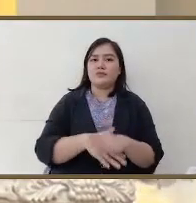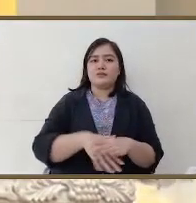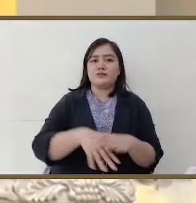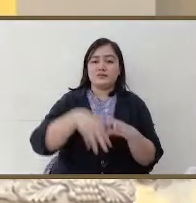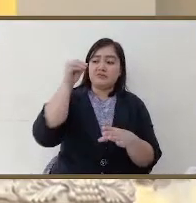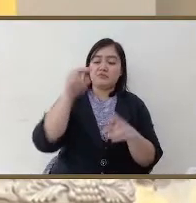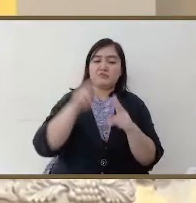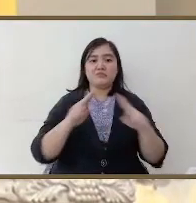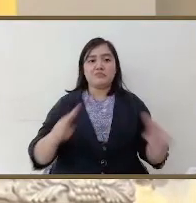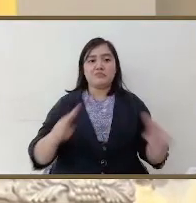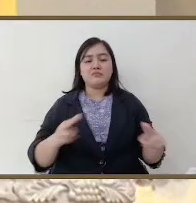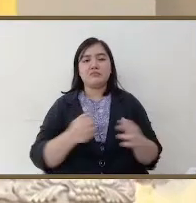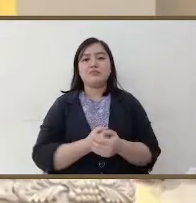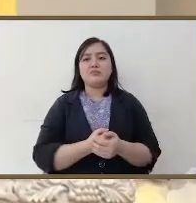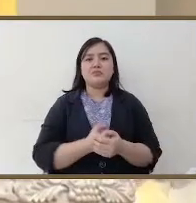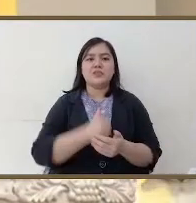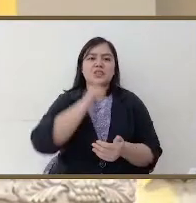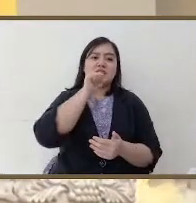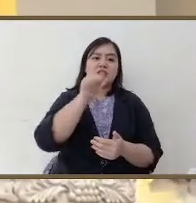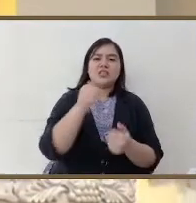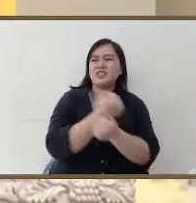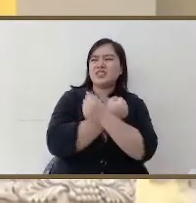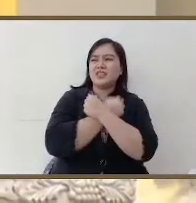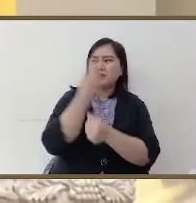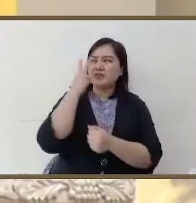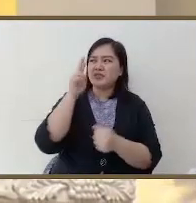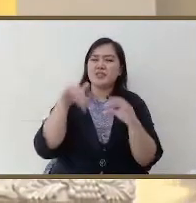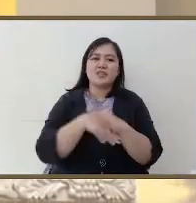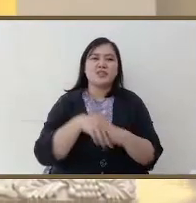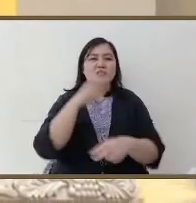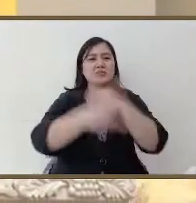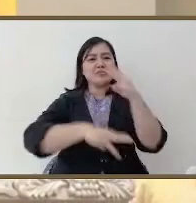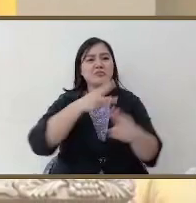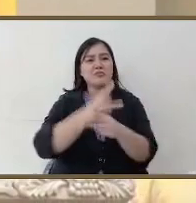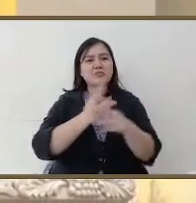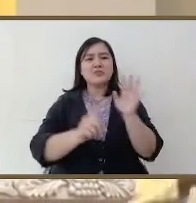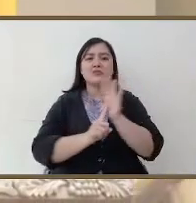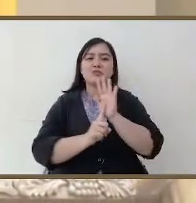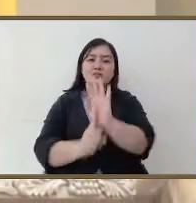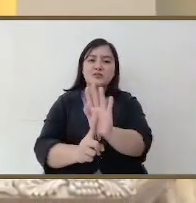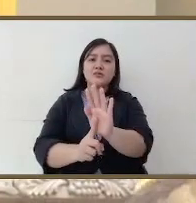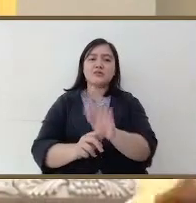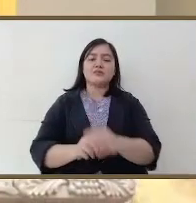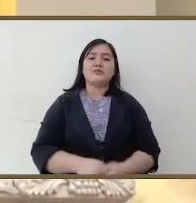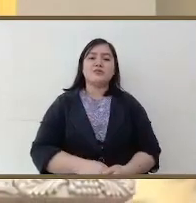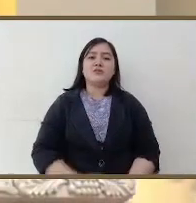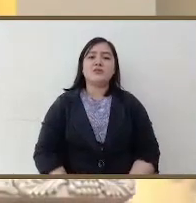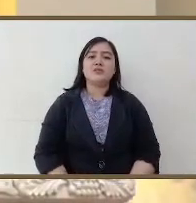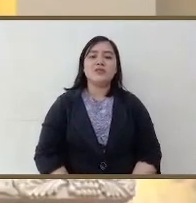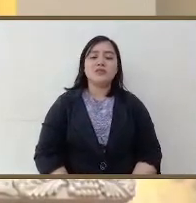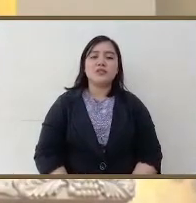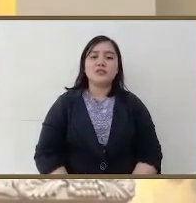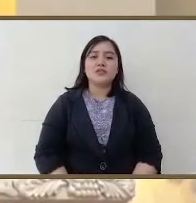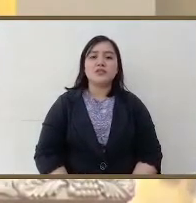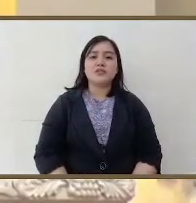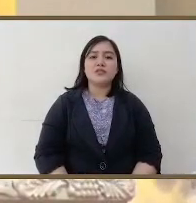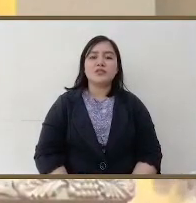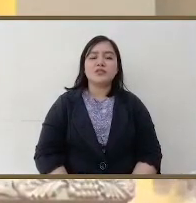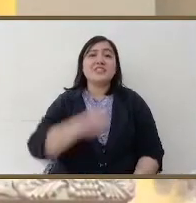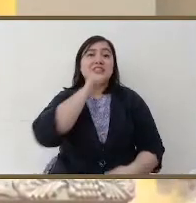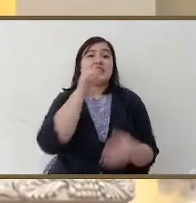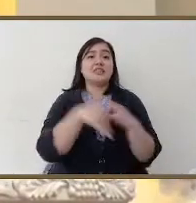na nakikita po natin sa mga talk show or pag-ibig na nakikita po na napapanood natin sa television, sa